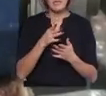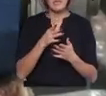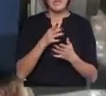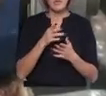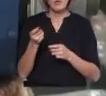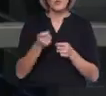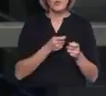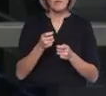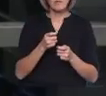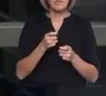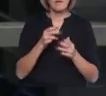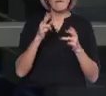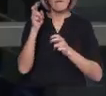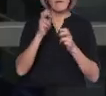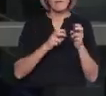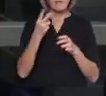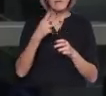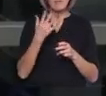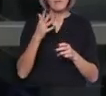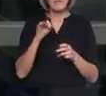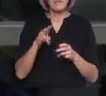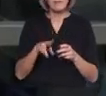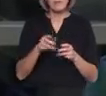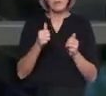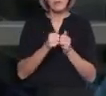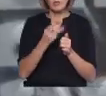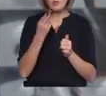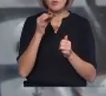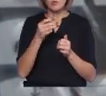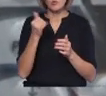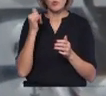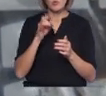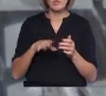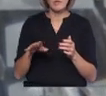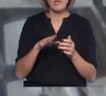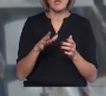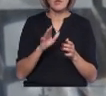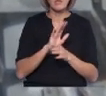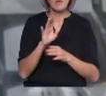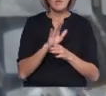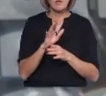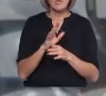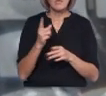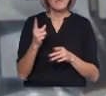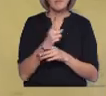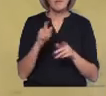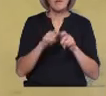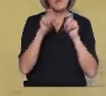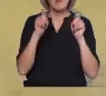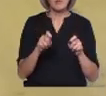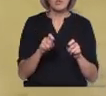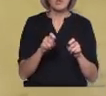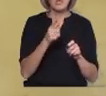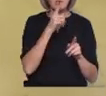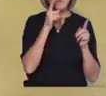руководства птицефабрики, расположенной в 25 километрах от села Шонджи в Уйгурском районе, запуск в первой очереди предприятия состоялся